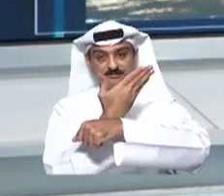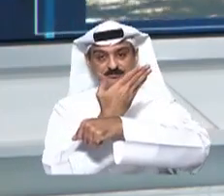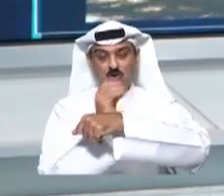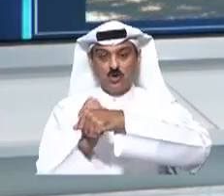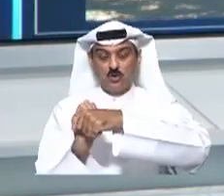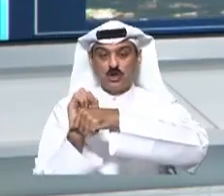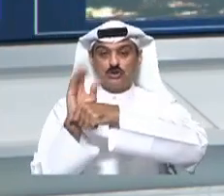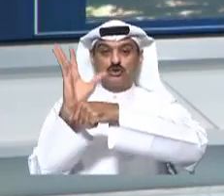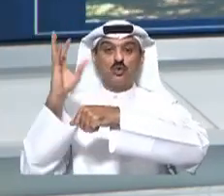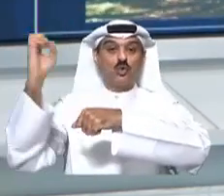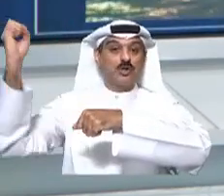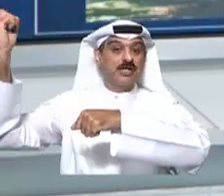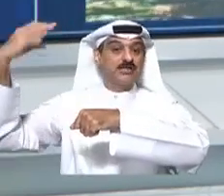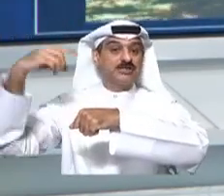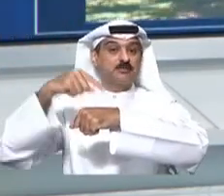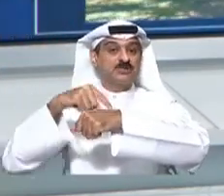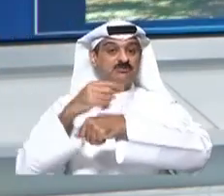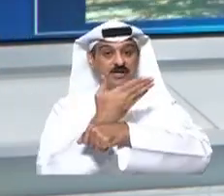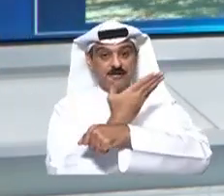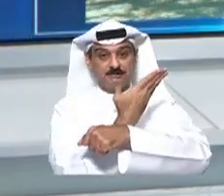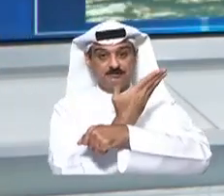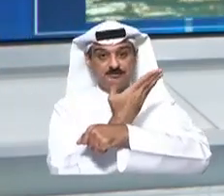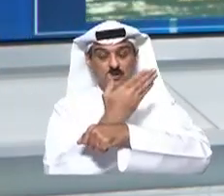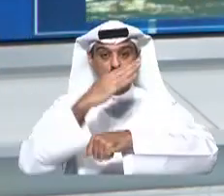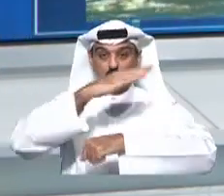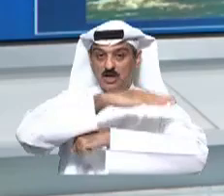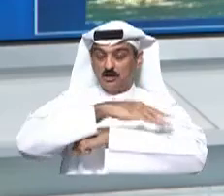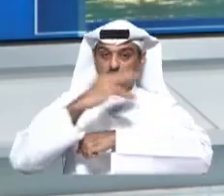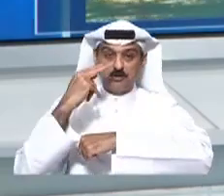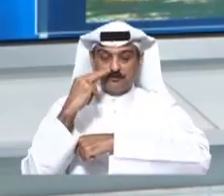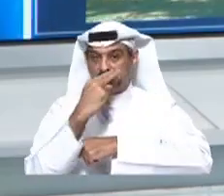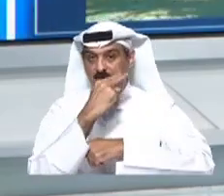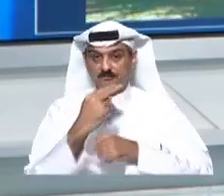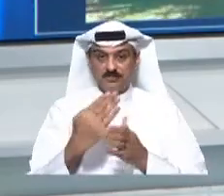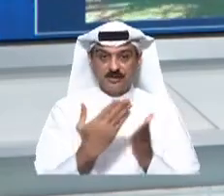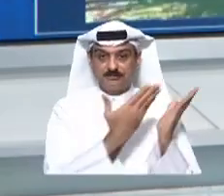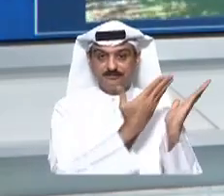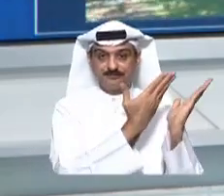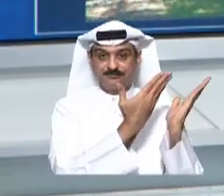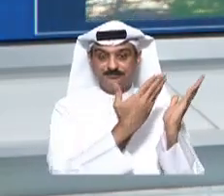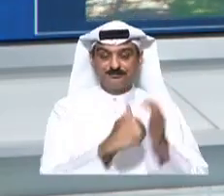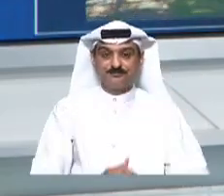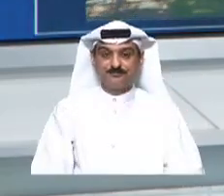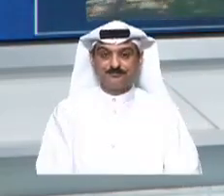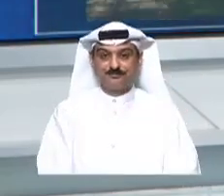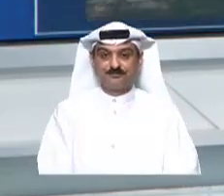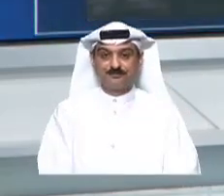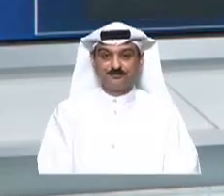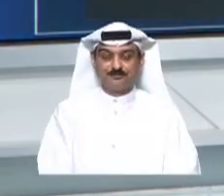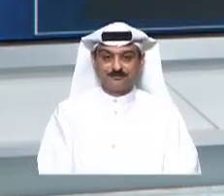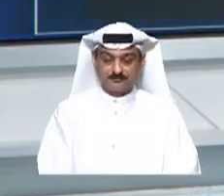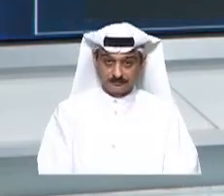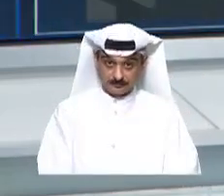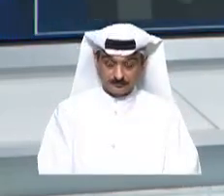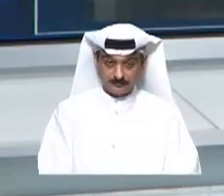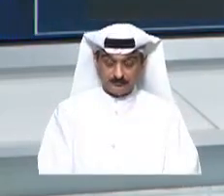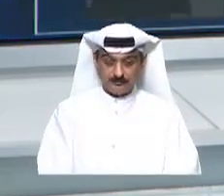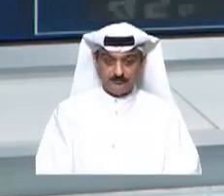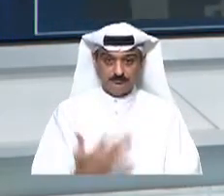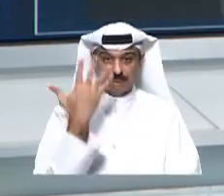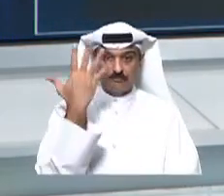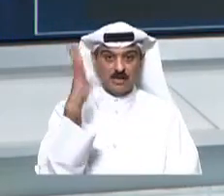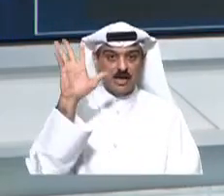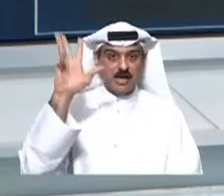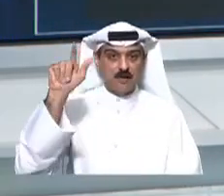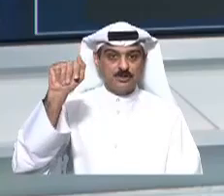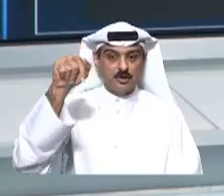3:53، موعد شروق الشمس الساعة 5:16، أما غروب الشمس في الساعة 6:29. الطقس المتوقع في